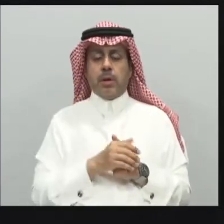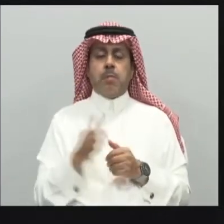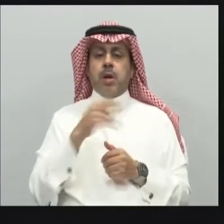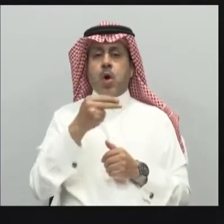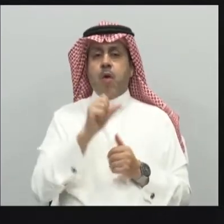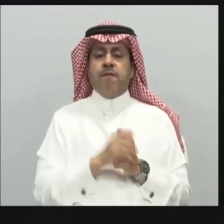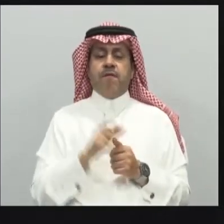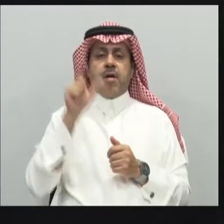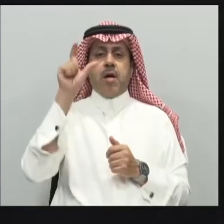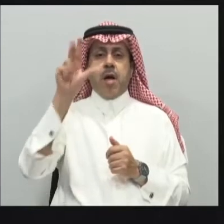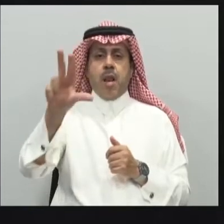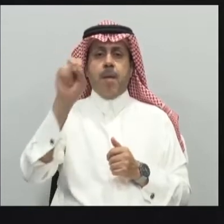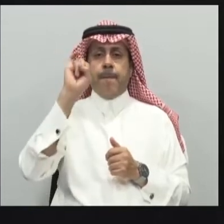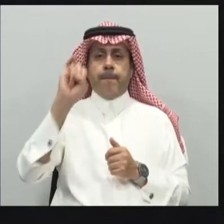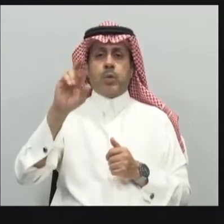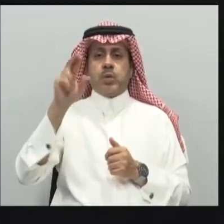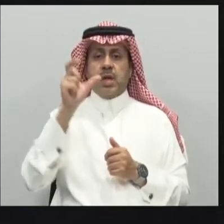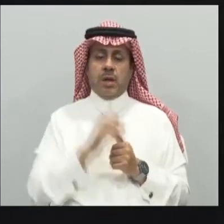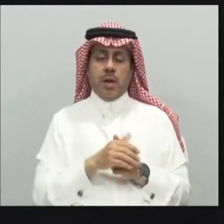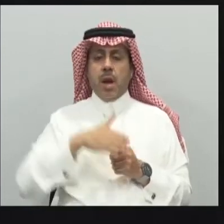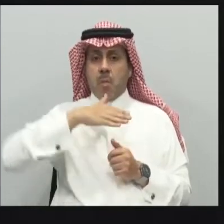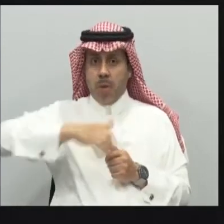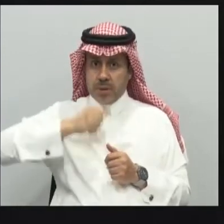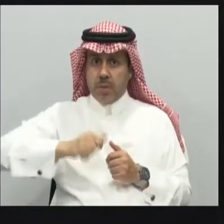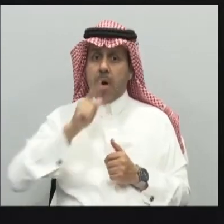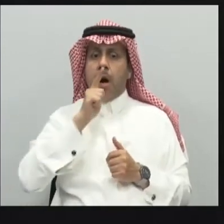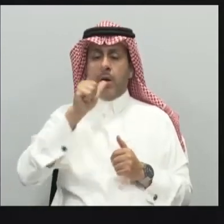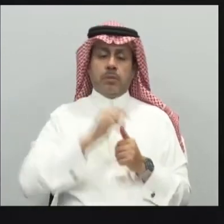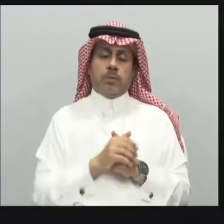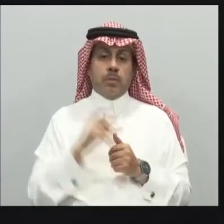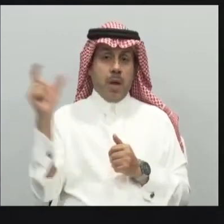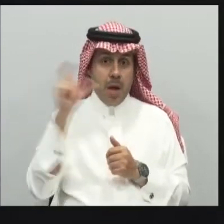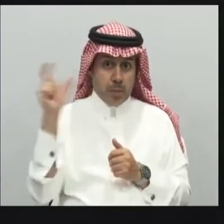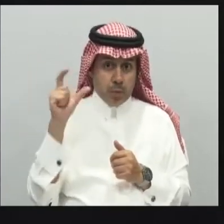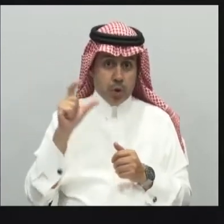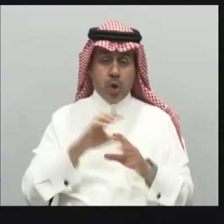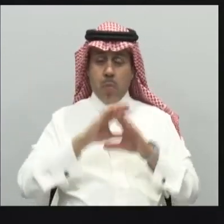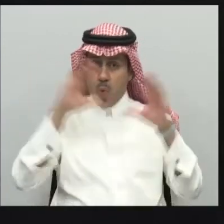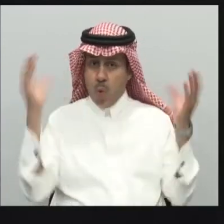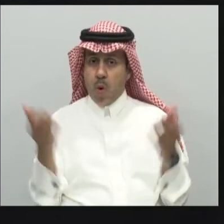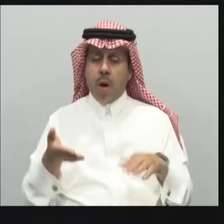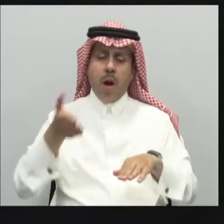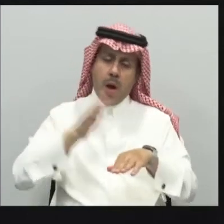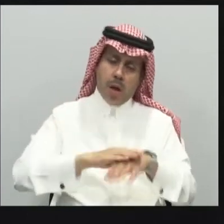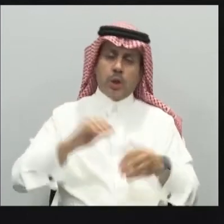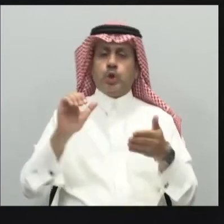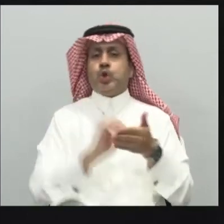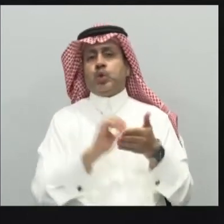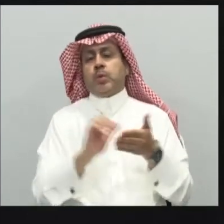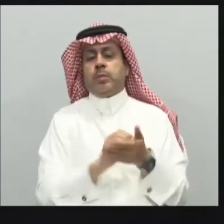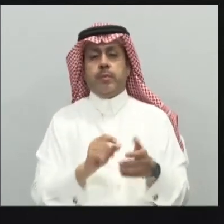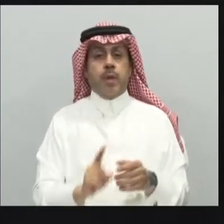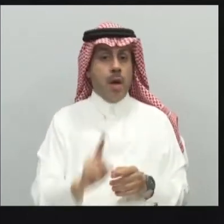رضي الله عنه ان رسول الله صلى الله عليه وسلم قال المسلمون على شعوقهم الا